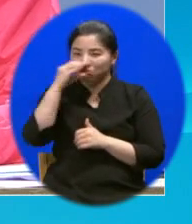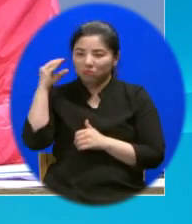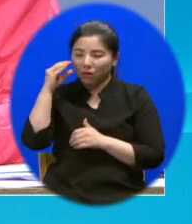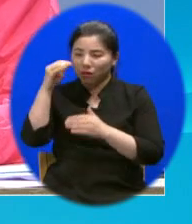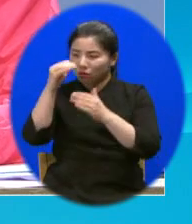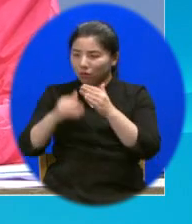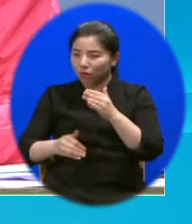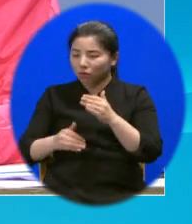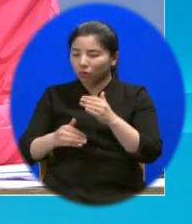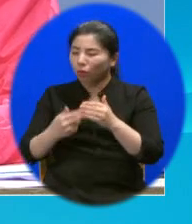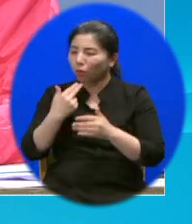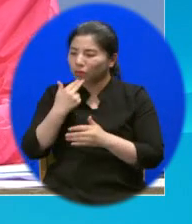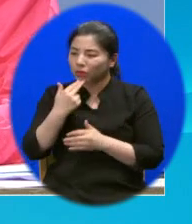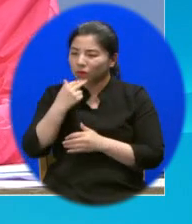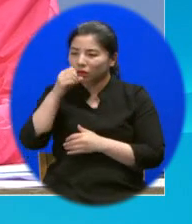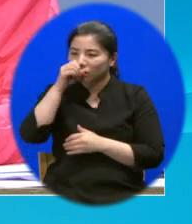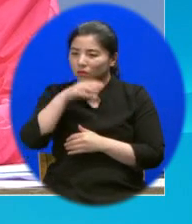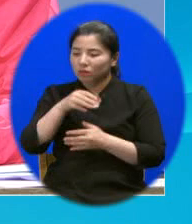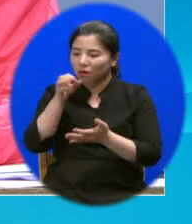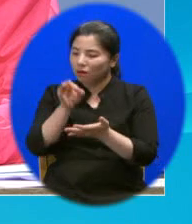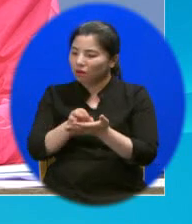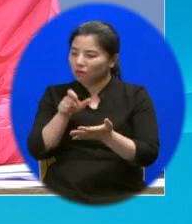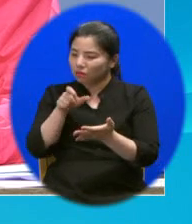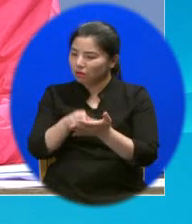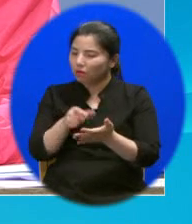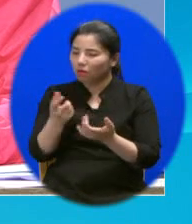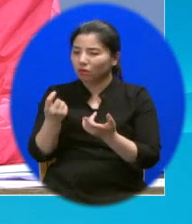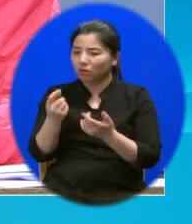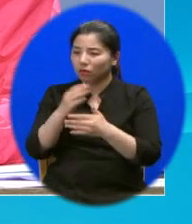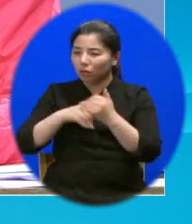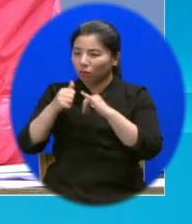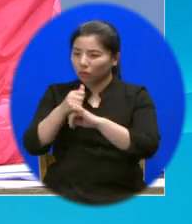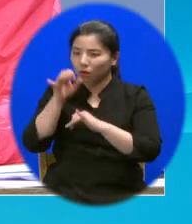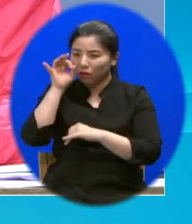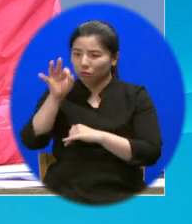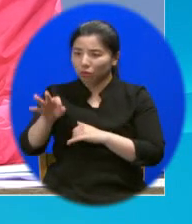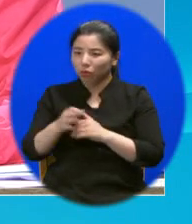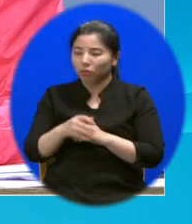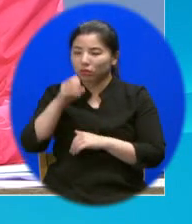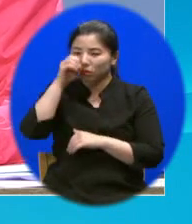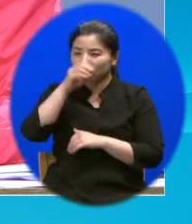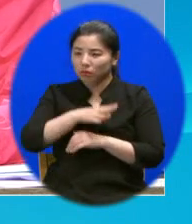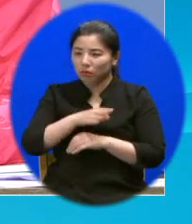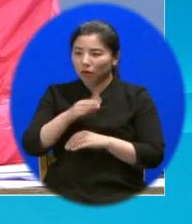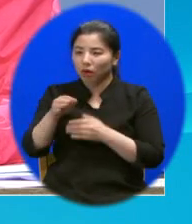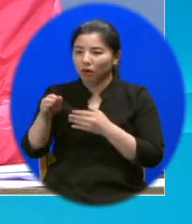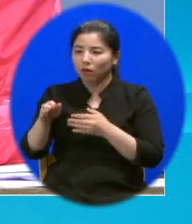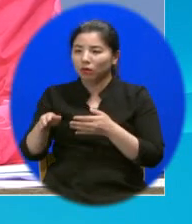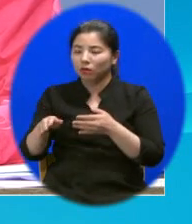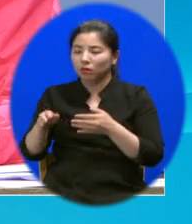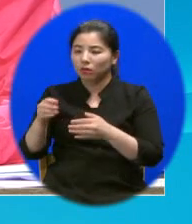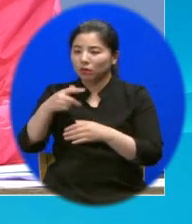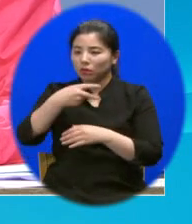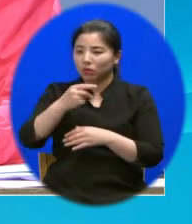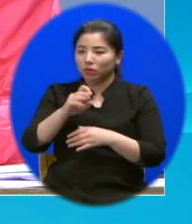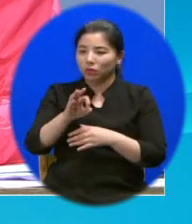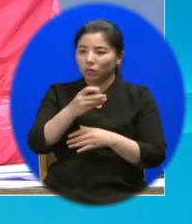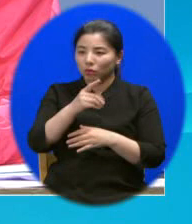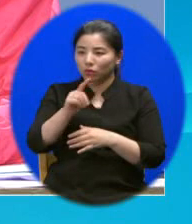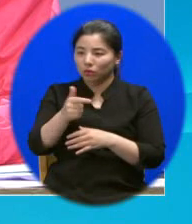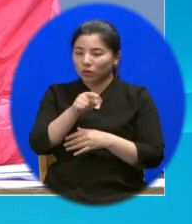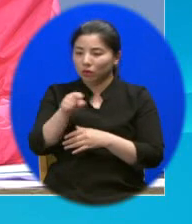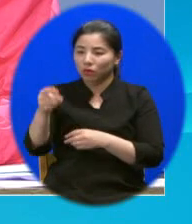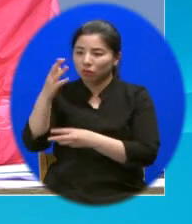내용도 파 안하시고 이렇게 산 게 아닐까 공유하게 보면은 그냥 동탄에서 청주 공항 이렇게 애매하게 표시가 돼